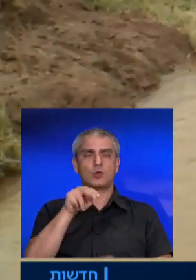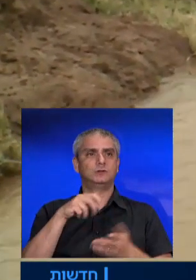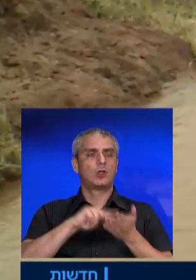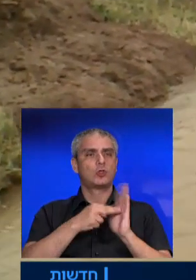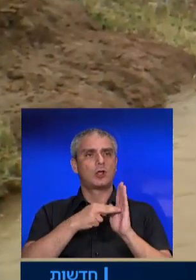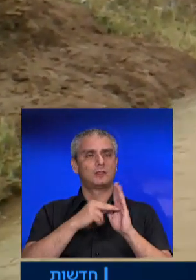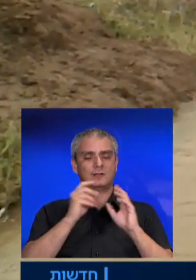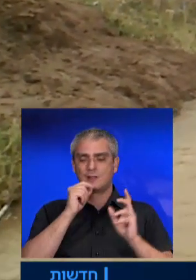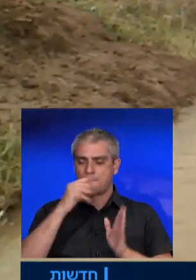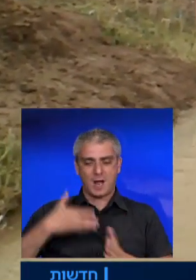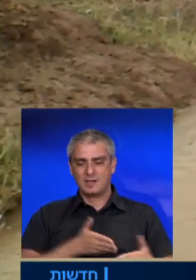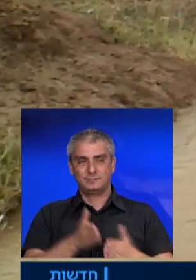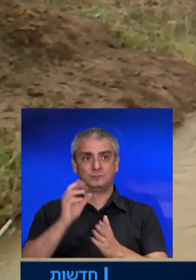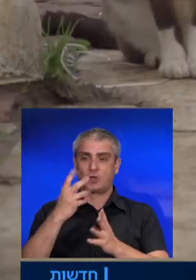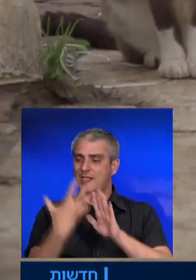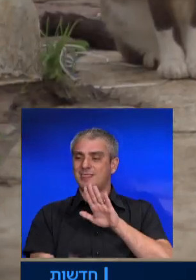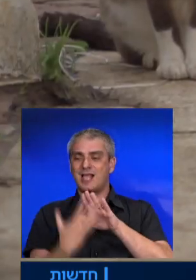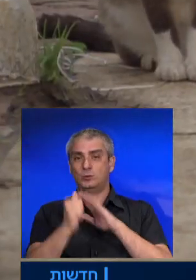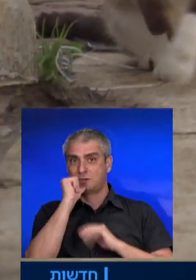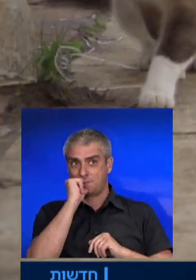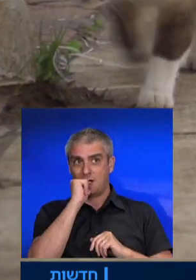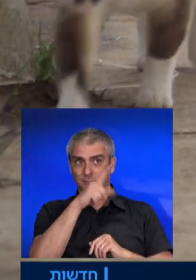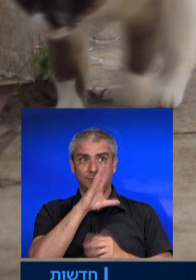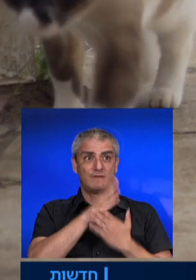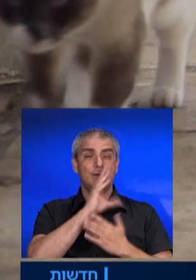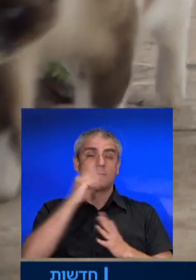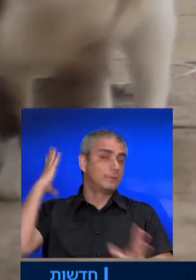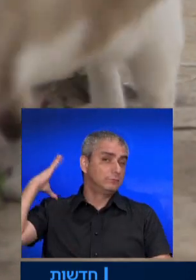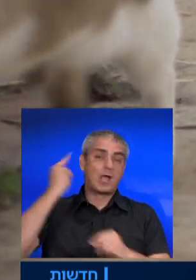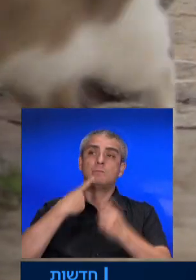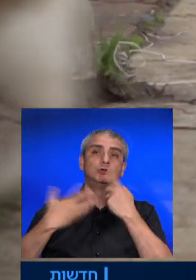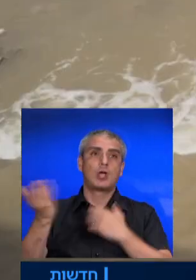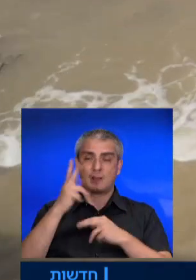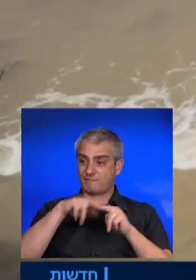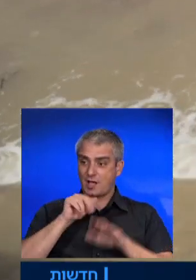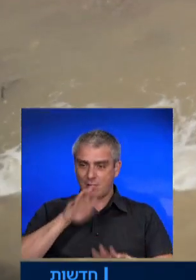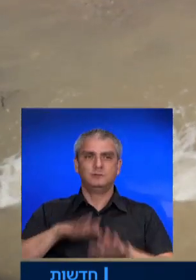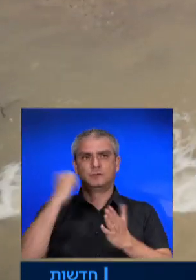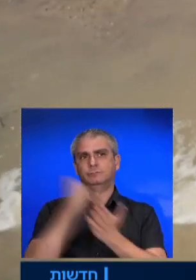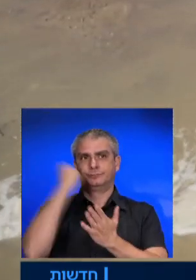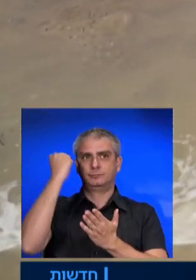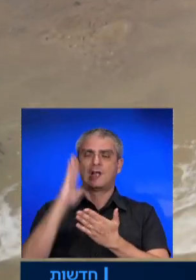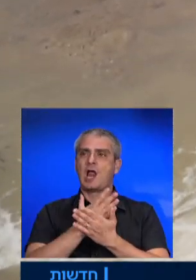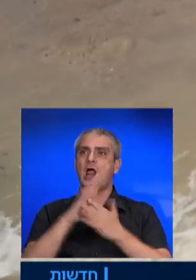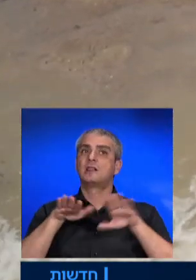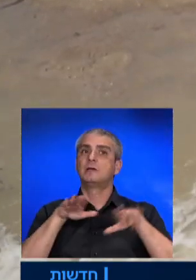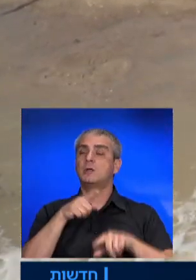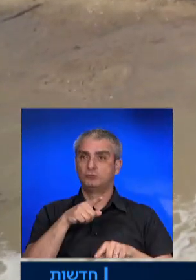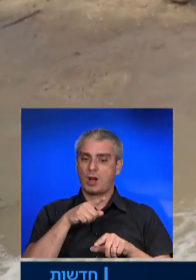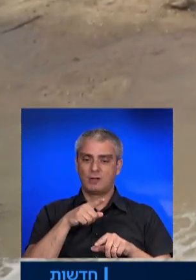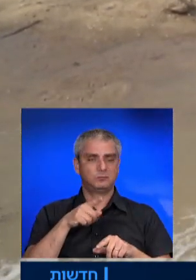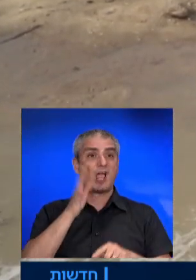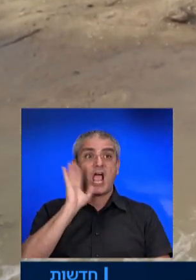100 געתון של רשות הניקוז, זו שמדברים עליה שנים ושאחרי ההצפות אושררה גם בהחלטת ממשלה, אף על